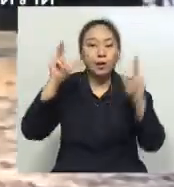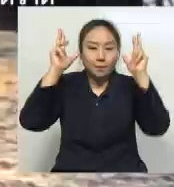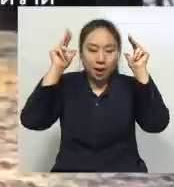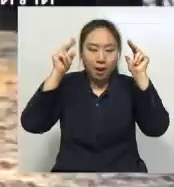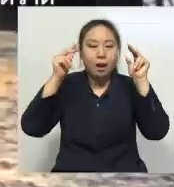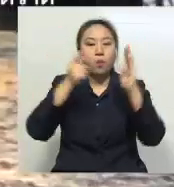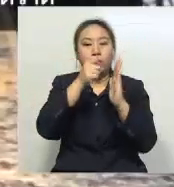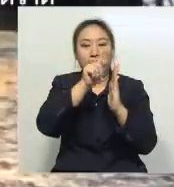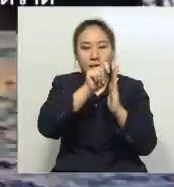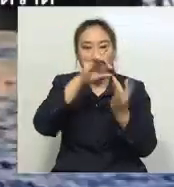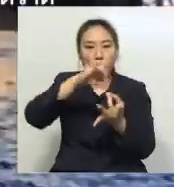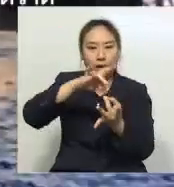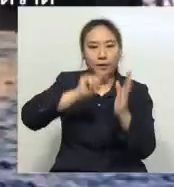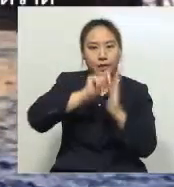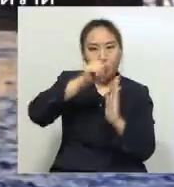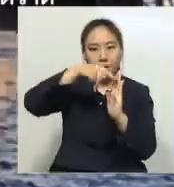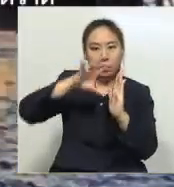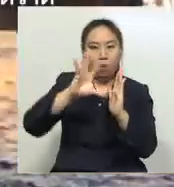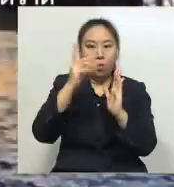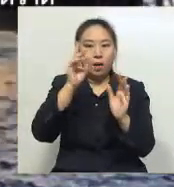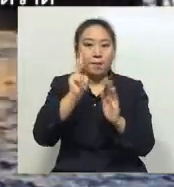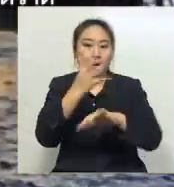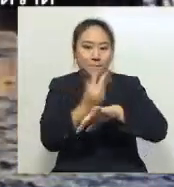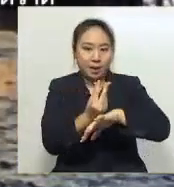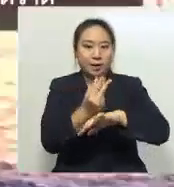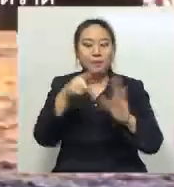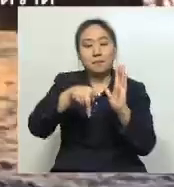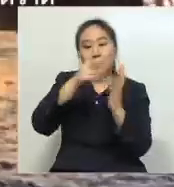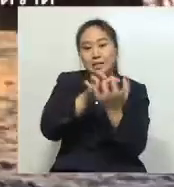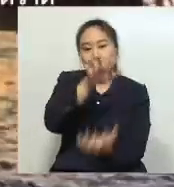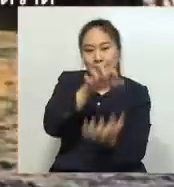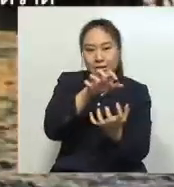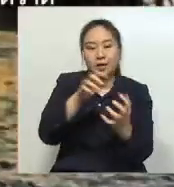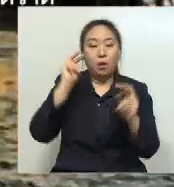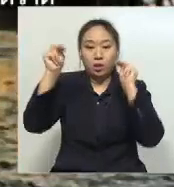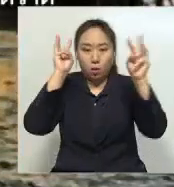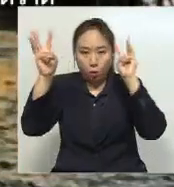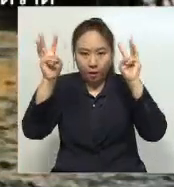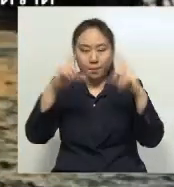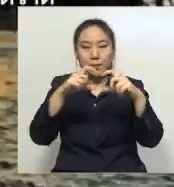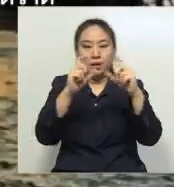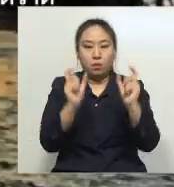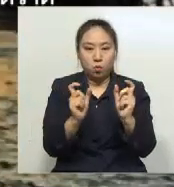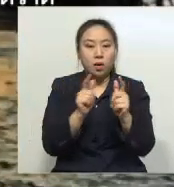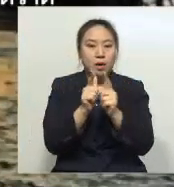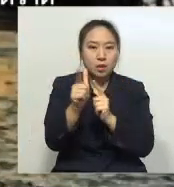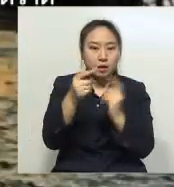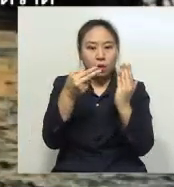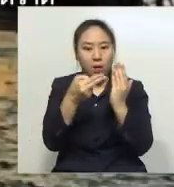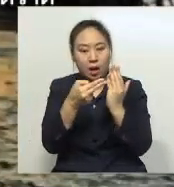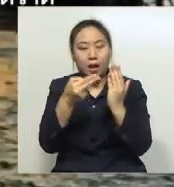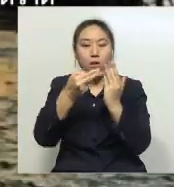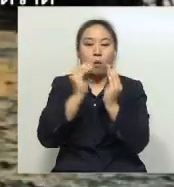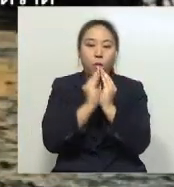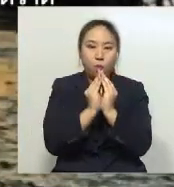างอุตรดิตถ์สุโขทัยตากพิษณุโลกกำแพงเพชรพิจิตรนครสวรรค์เพชรบูรณ์เลยหนองคาย